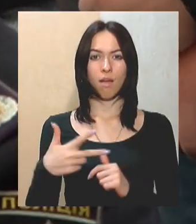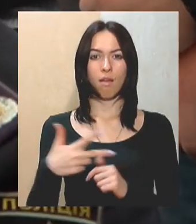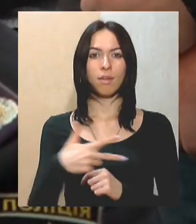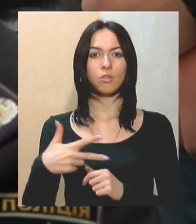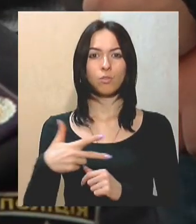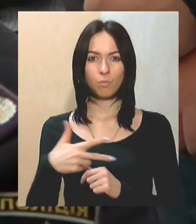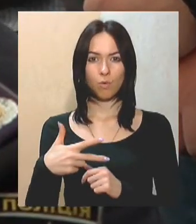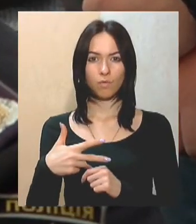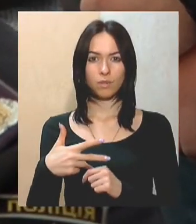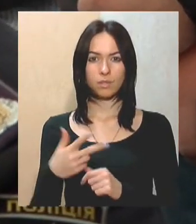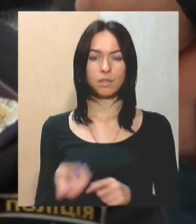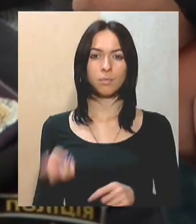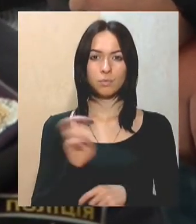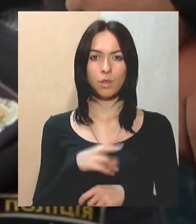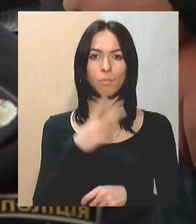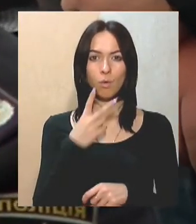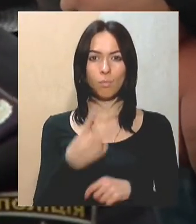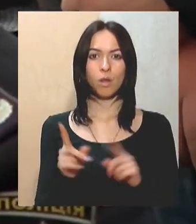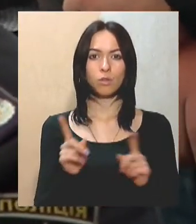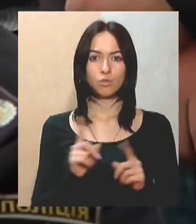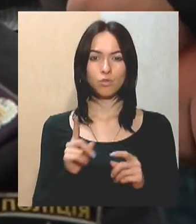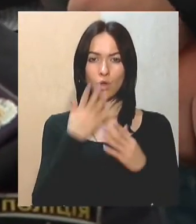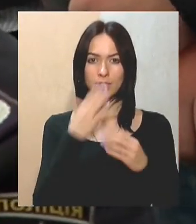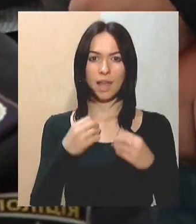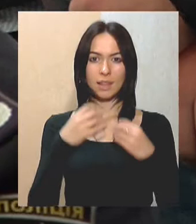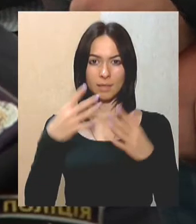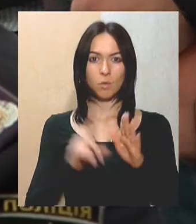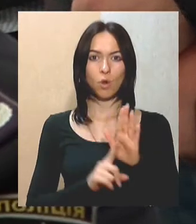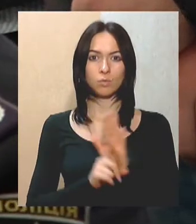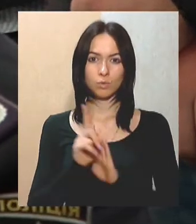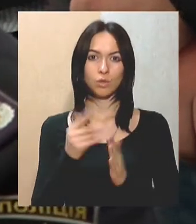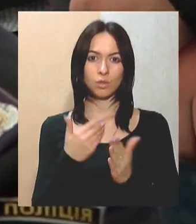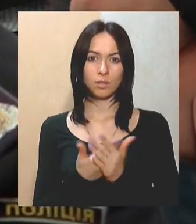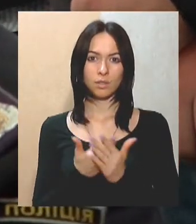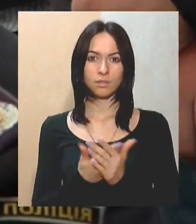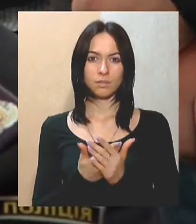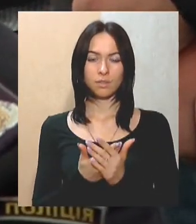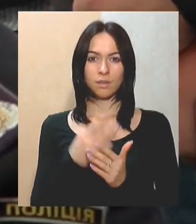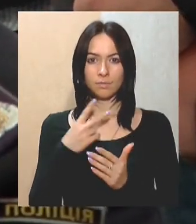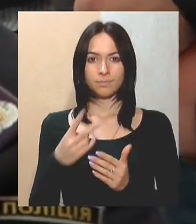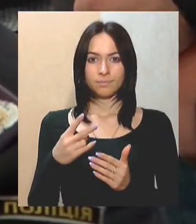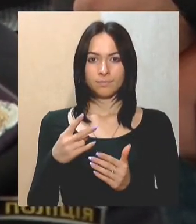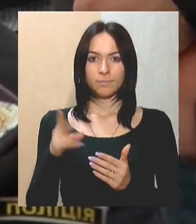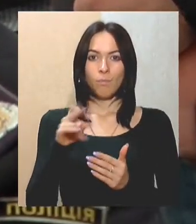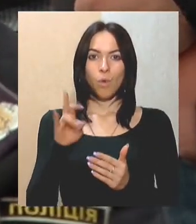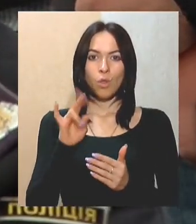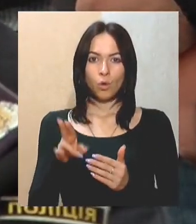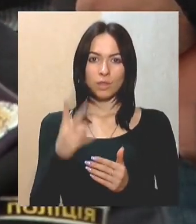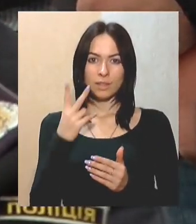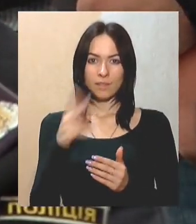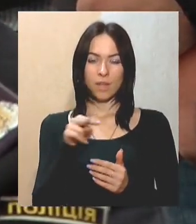вона побачила, що задимлення розпочалось десь з подоконника, в її розетки